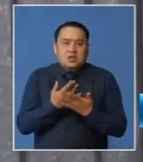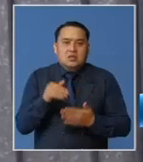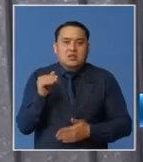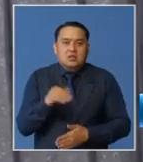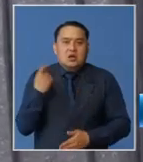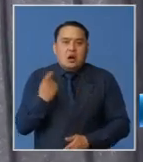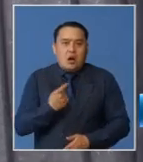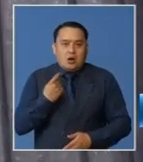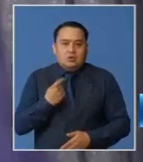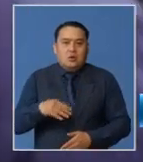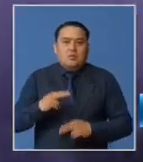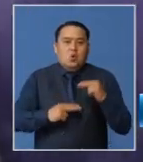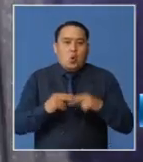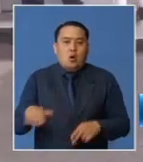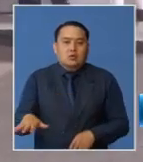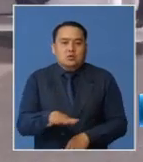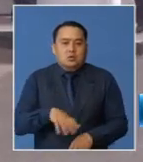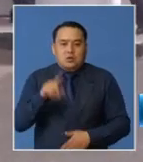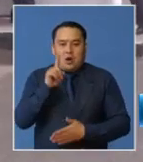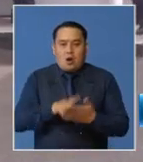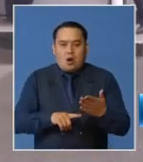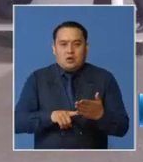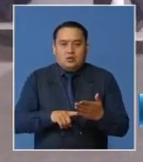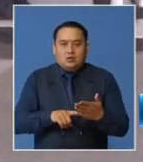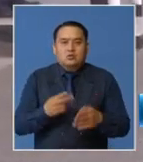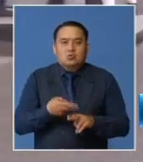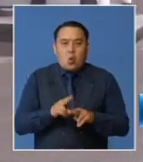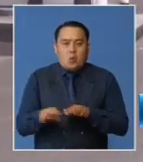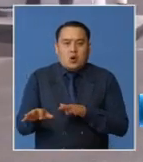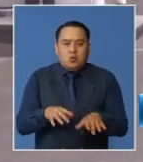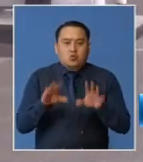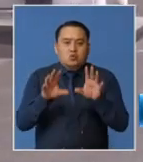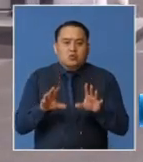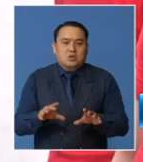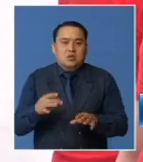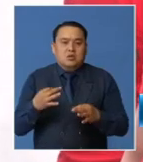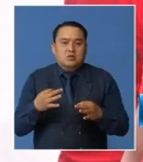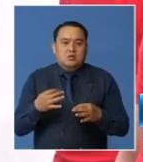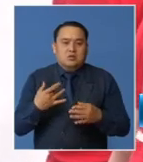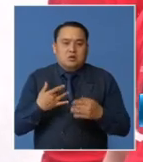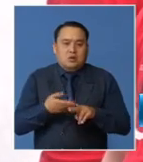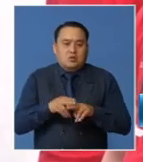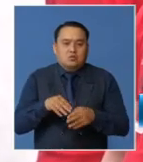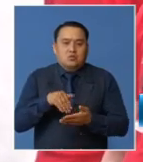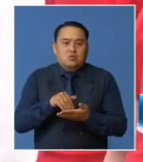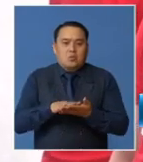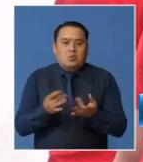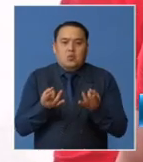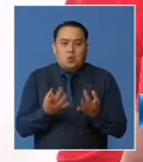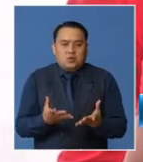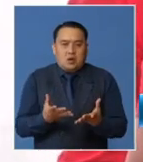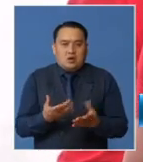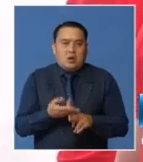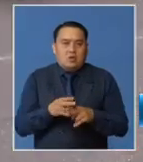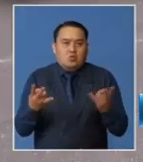тысяч тенге, хозяева стройплощадок надеются на авось, хотя процедура узаконивания иностранной рабочей силы достаточно проста.